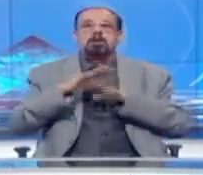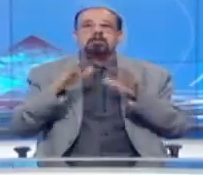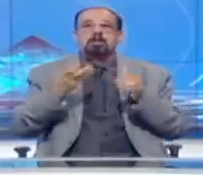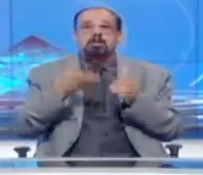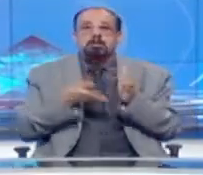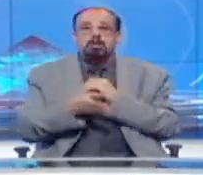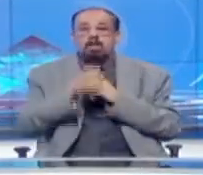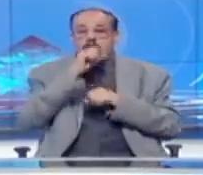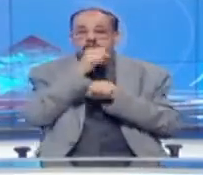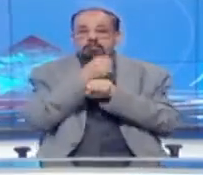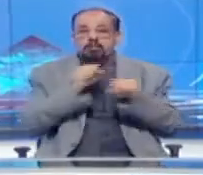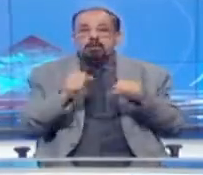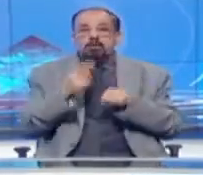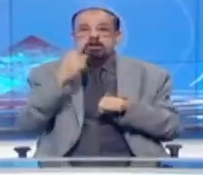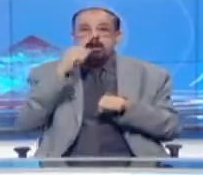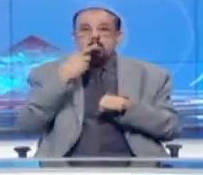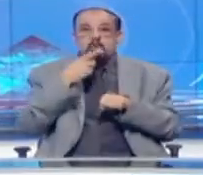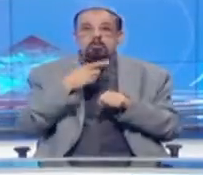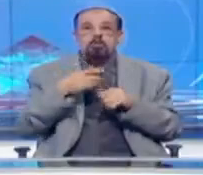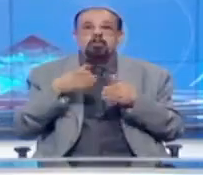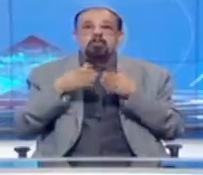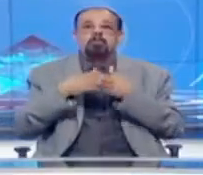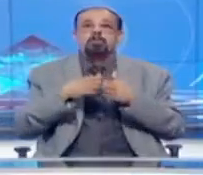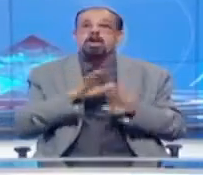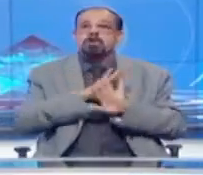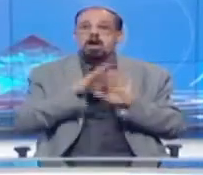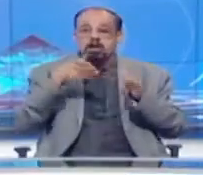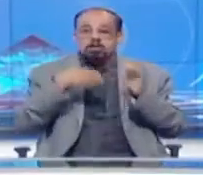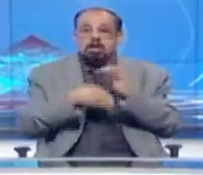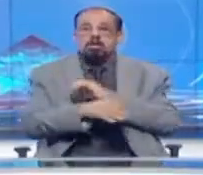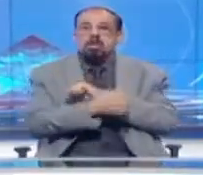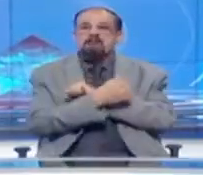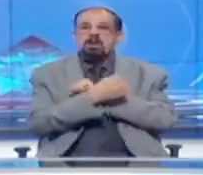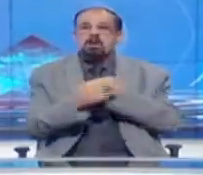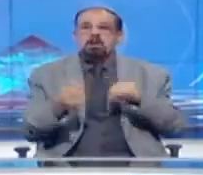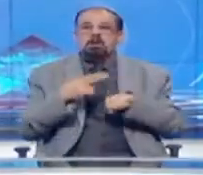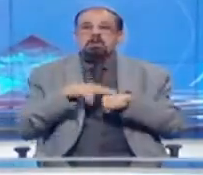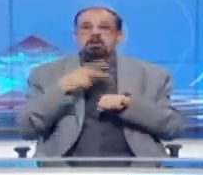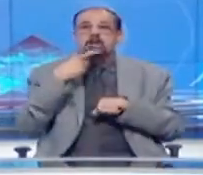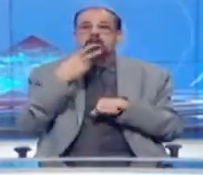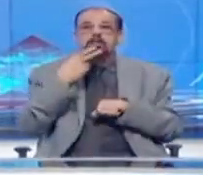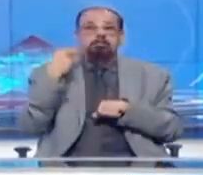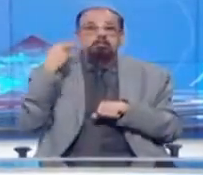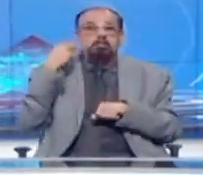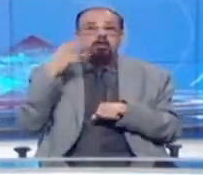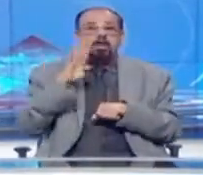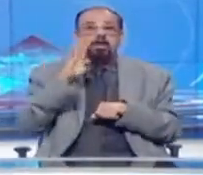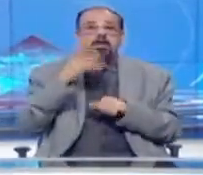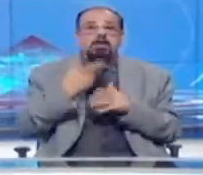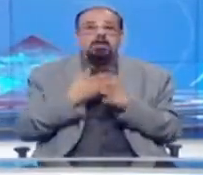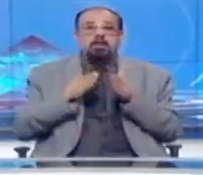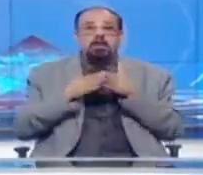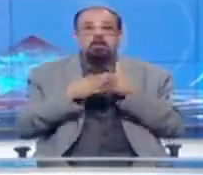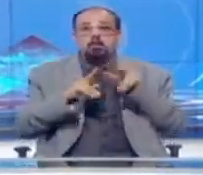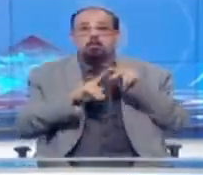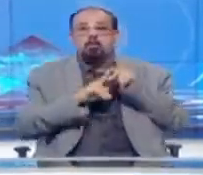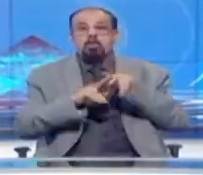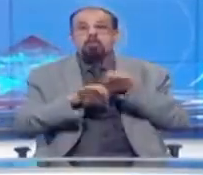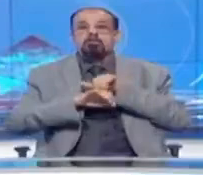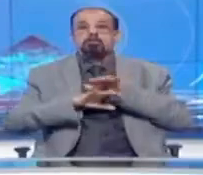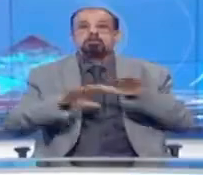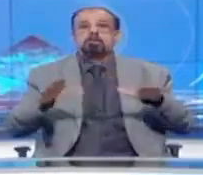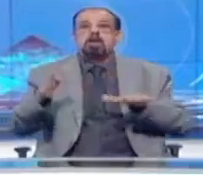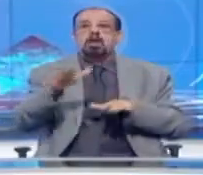المياه لتدمير سفن وموانئ معادية. وقد أشارت بيونغ يانغ إلى أن هذه الغواصة يمكن نشرها على